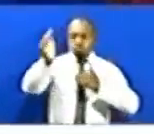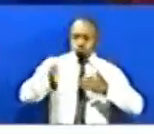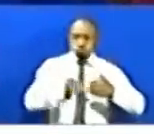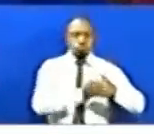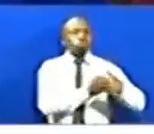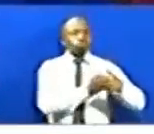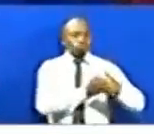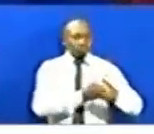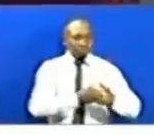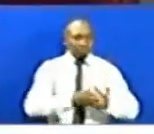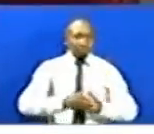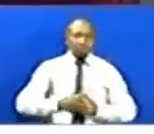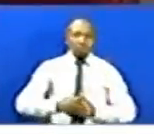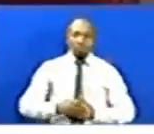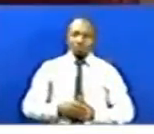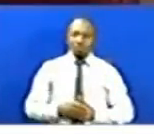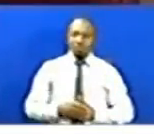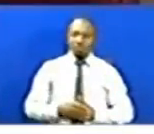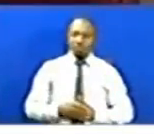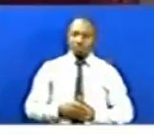irudishwe hii fedha.